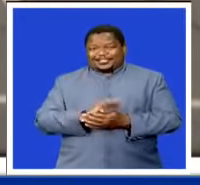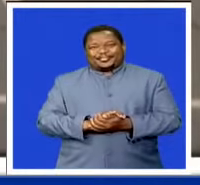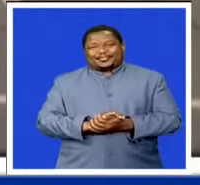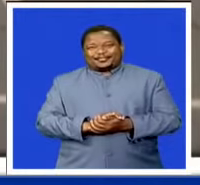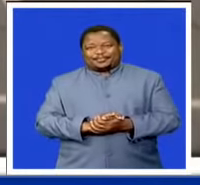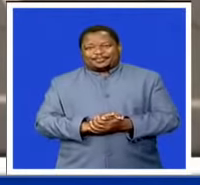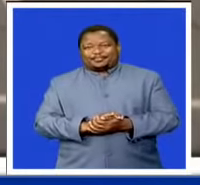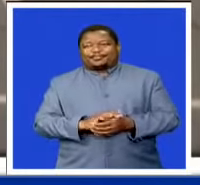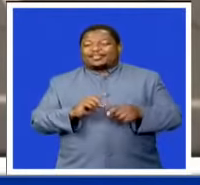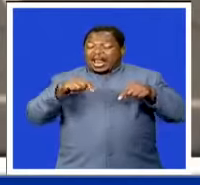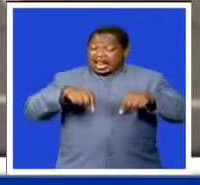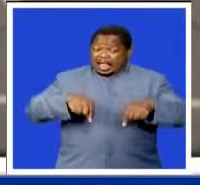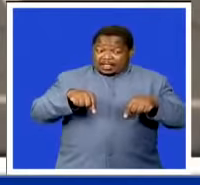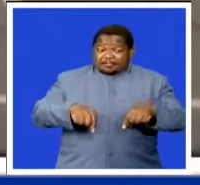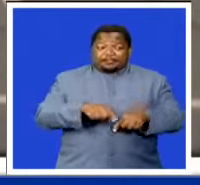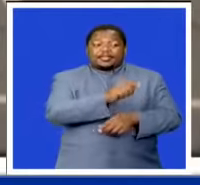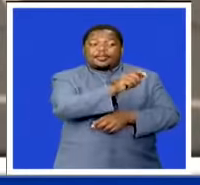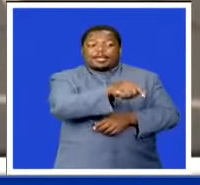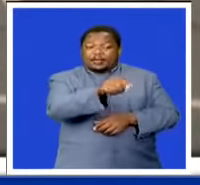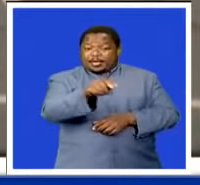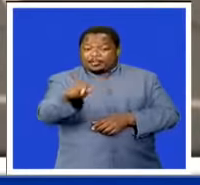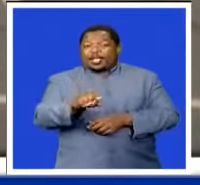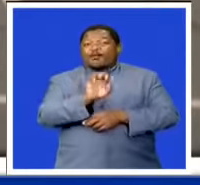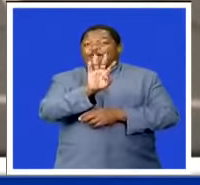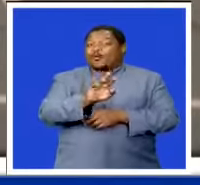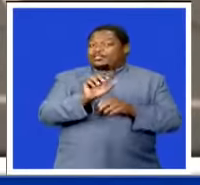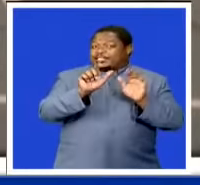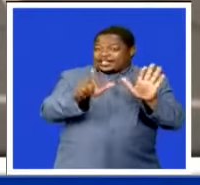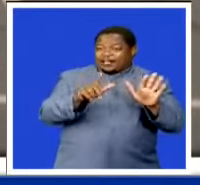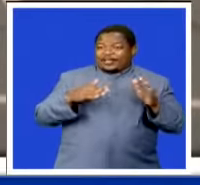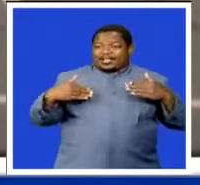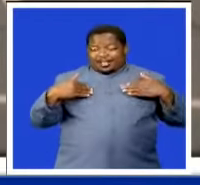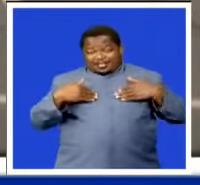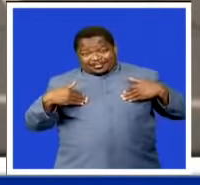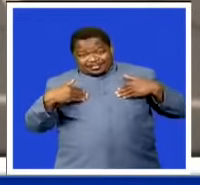nje namuhla la eMbabane babili lesithole kokuthi